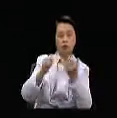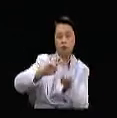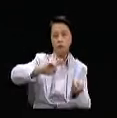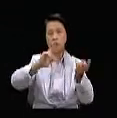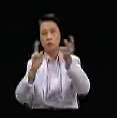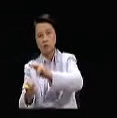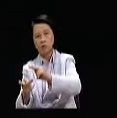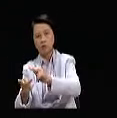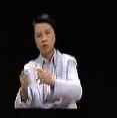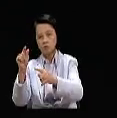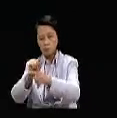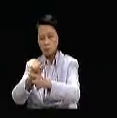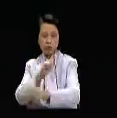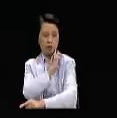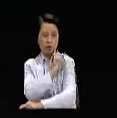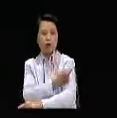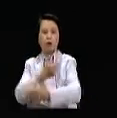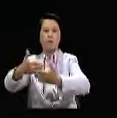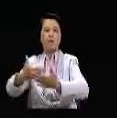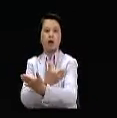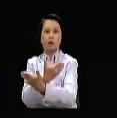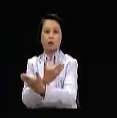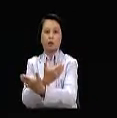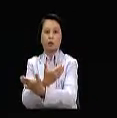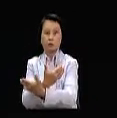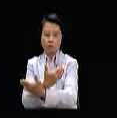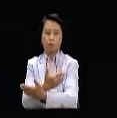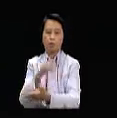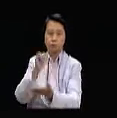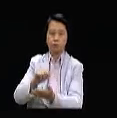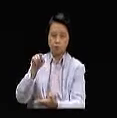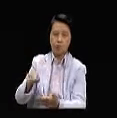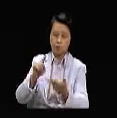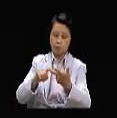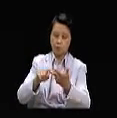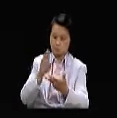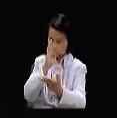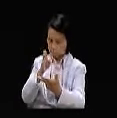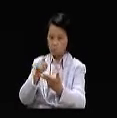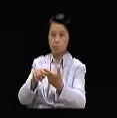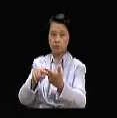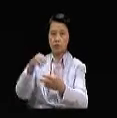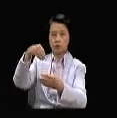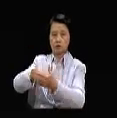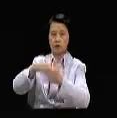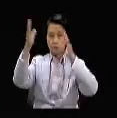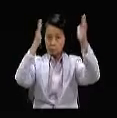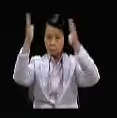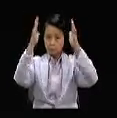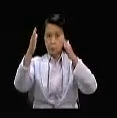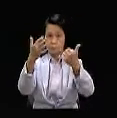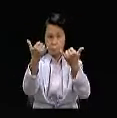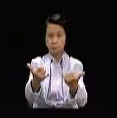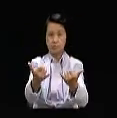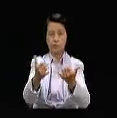tenaga boleh baru atau renewable energy inilah yang kita tekan karena didalam negara kita sekarang